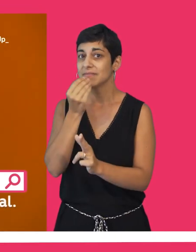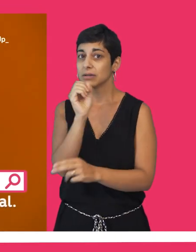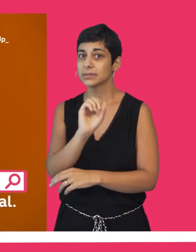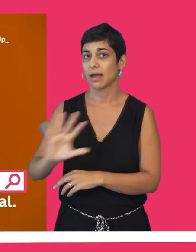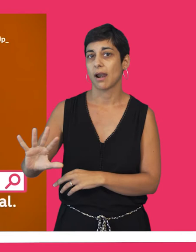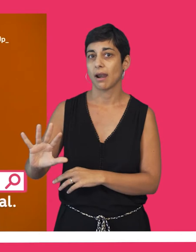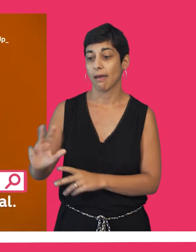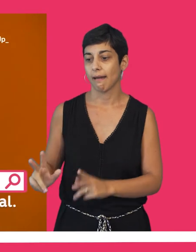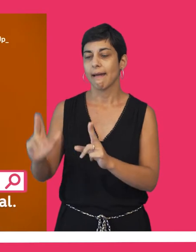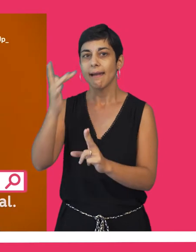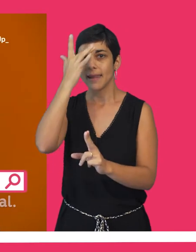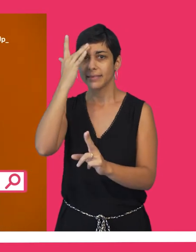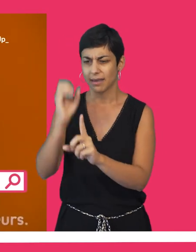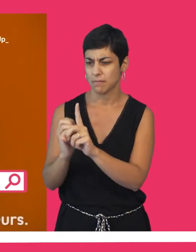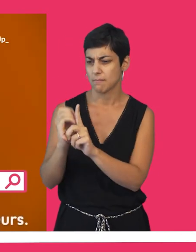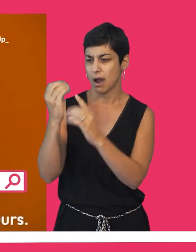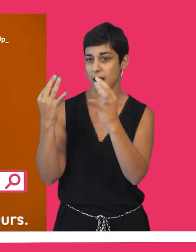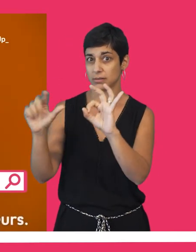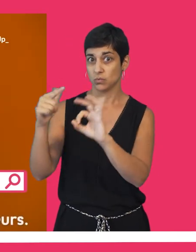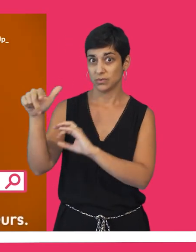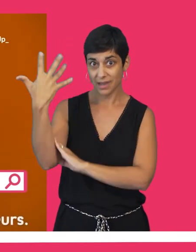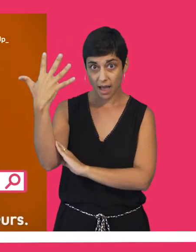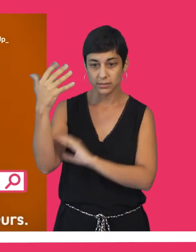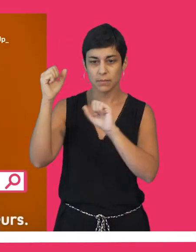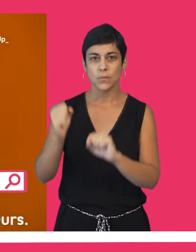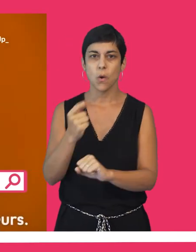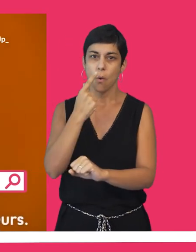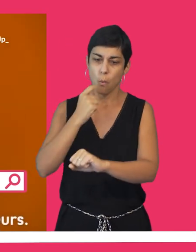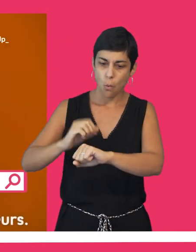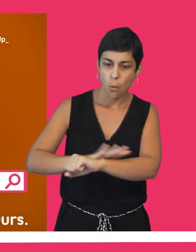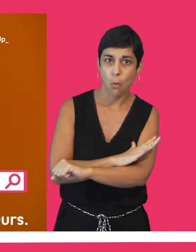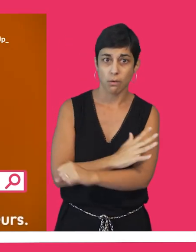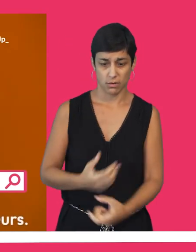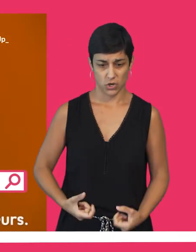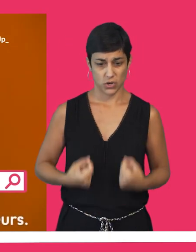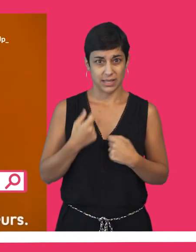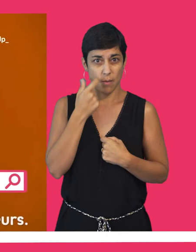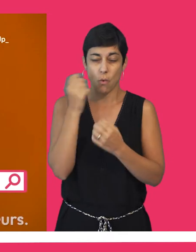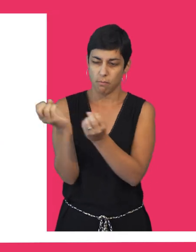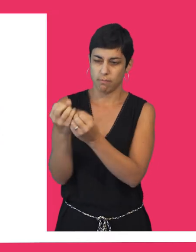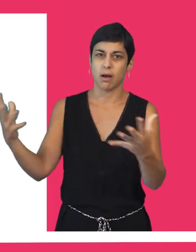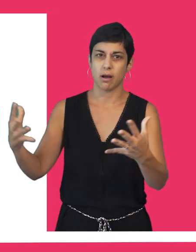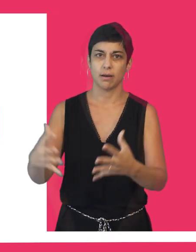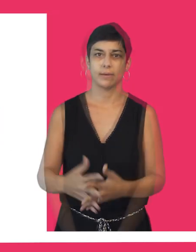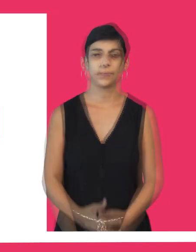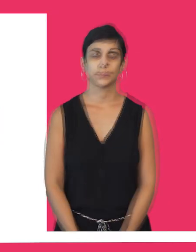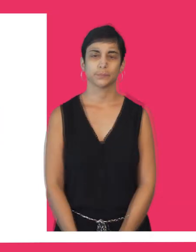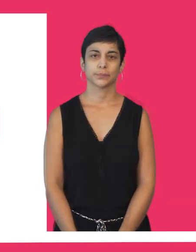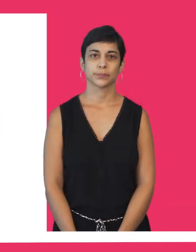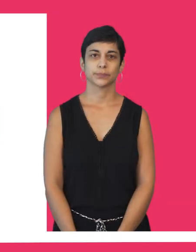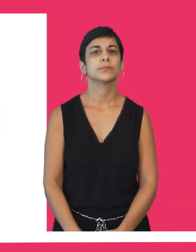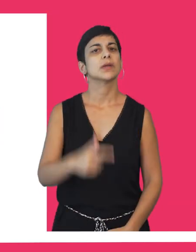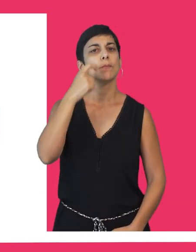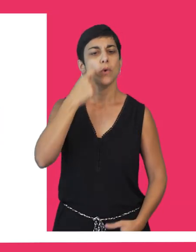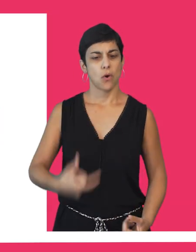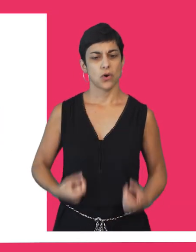ça monte à 10, 12, 15 parfois, donc avec des risques de brûlure et de cancer de la peau qui sont bien supérieurs.